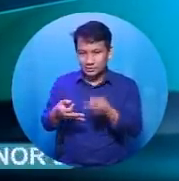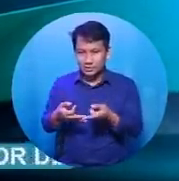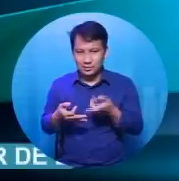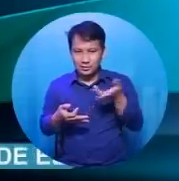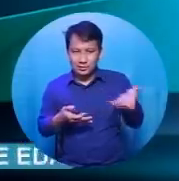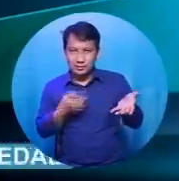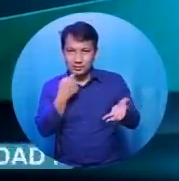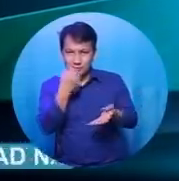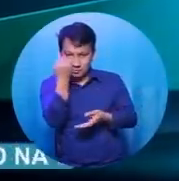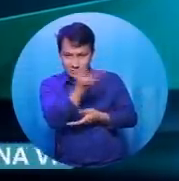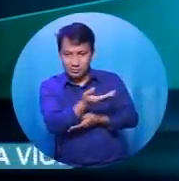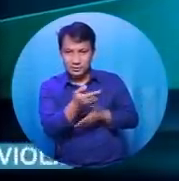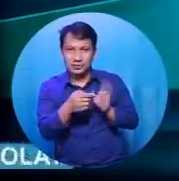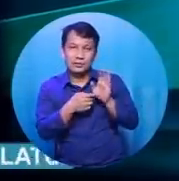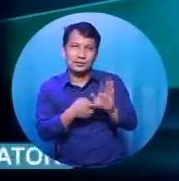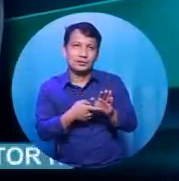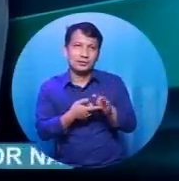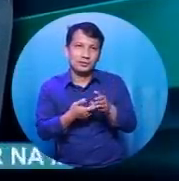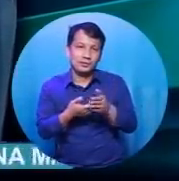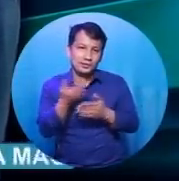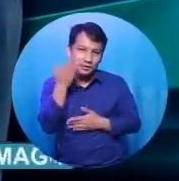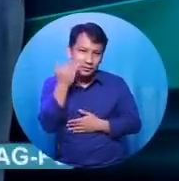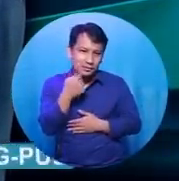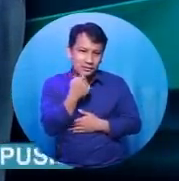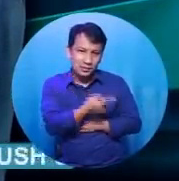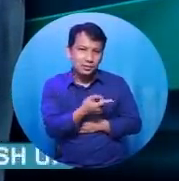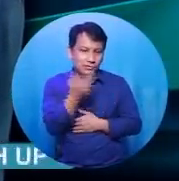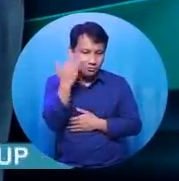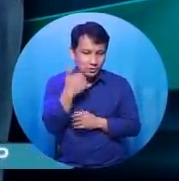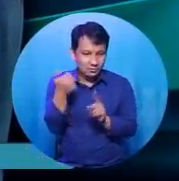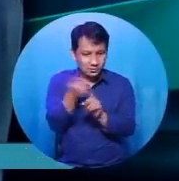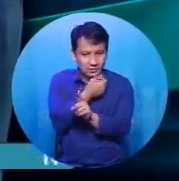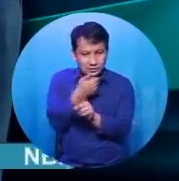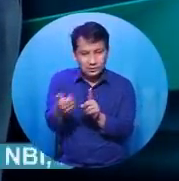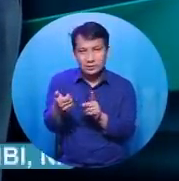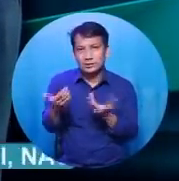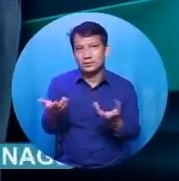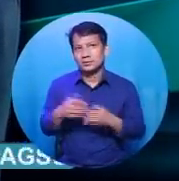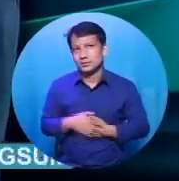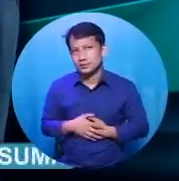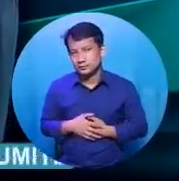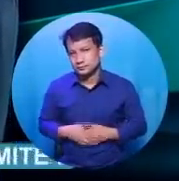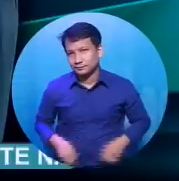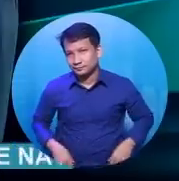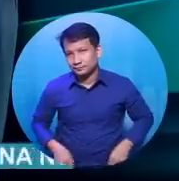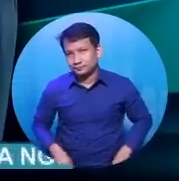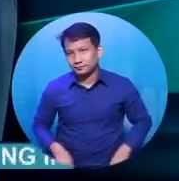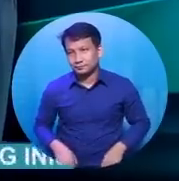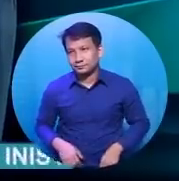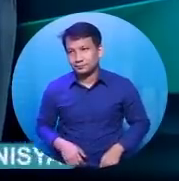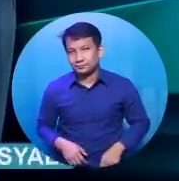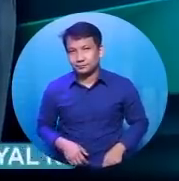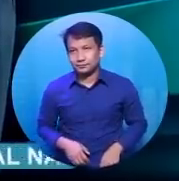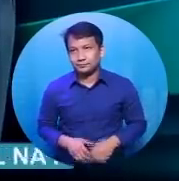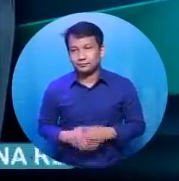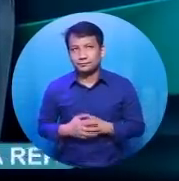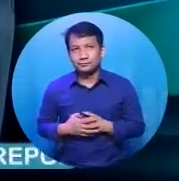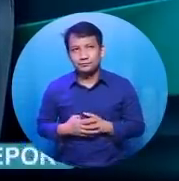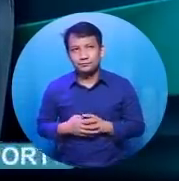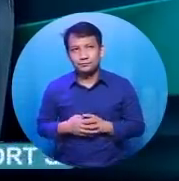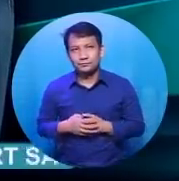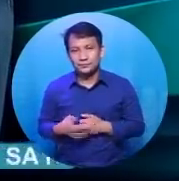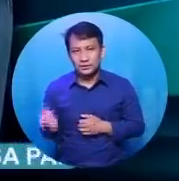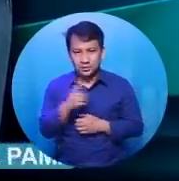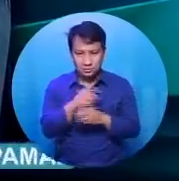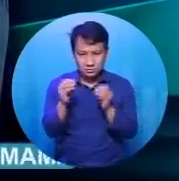inireklamo at matinding pang-api ang ginawa sa kapwa. So pwede kayo mag-judgmental. More